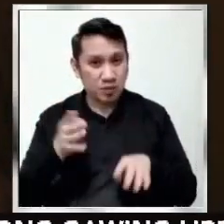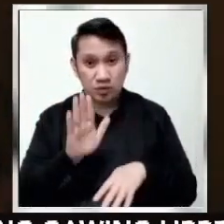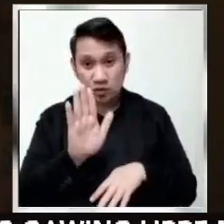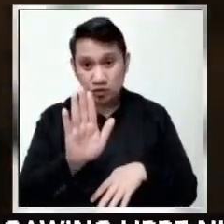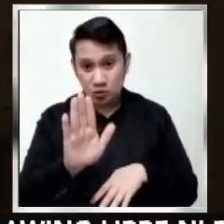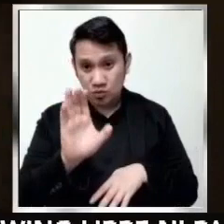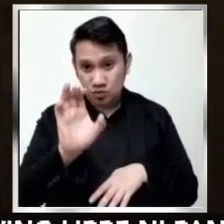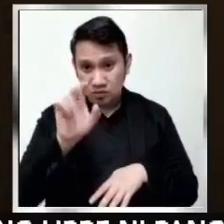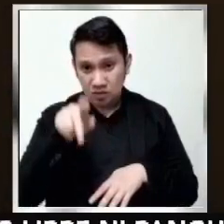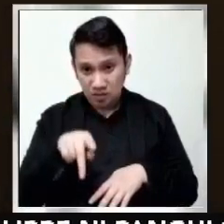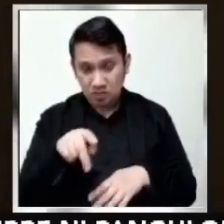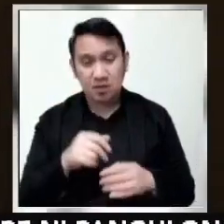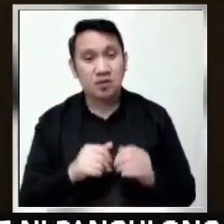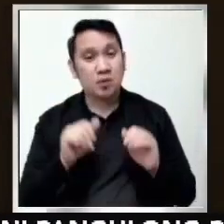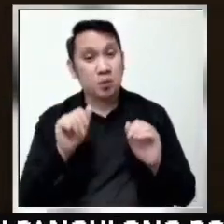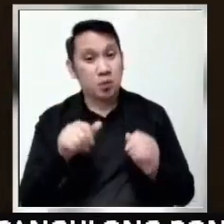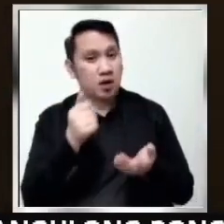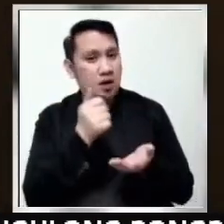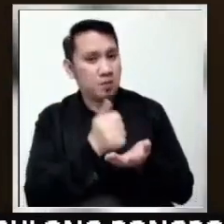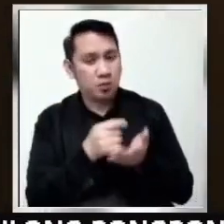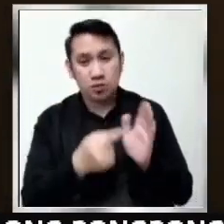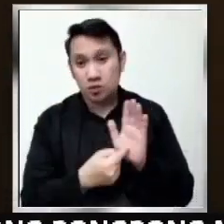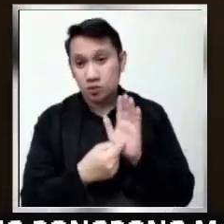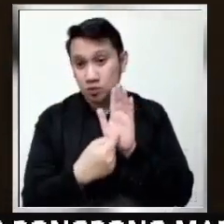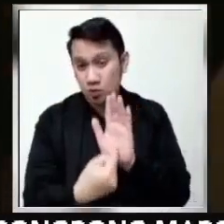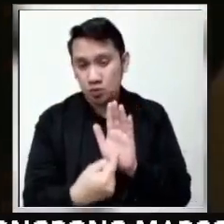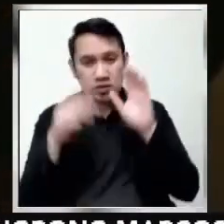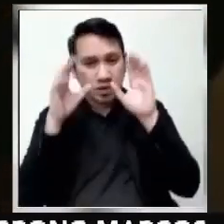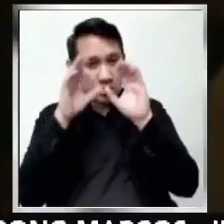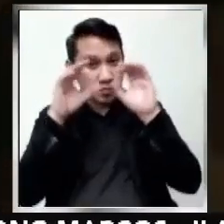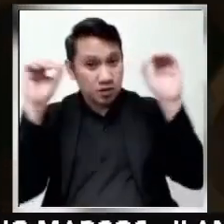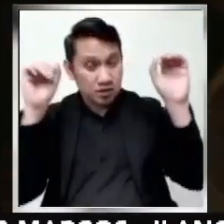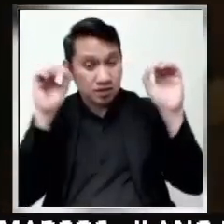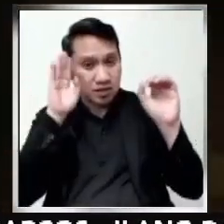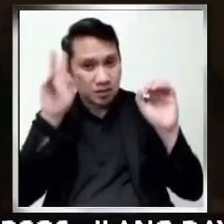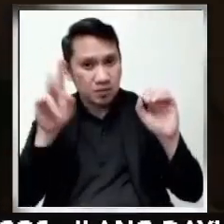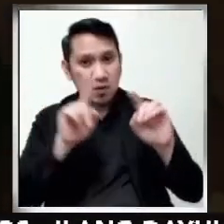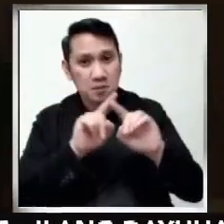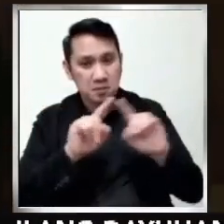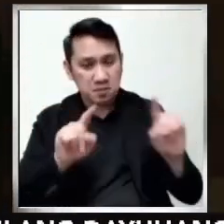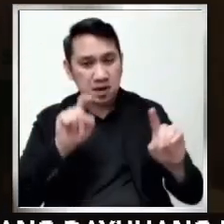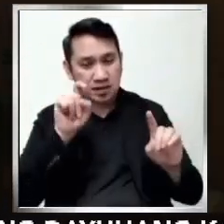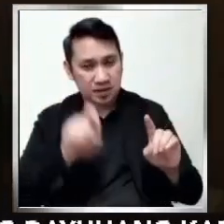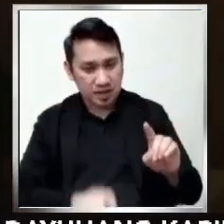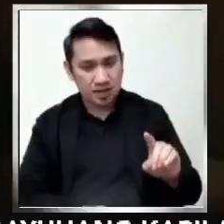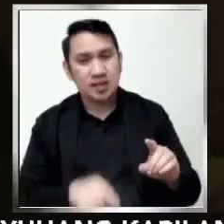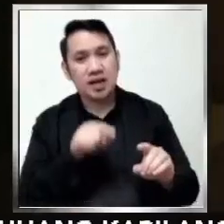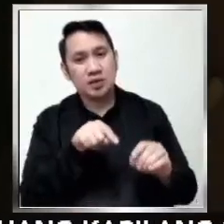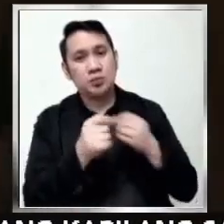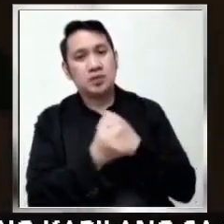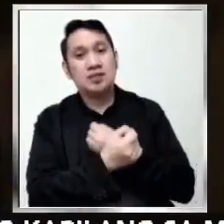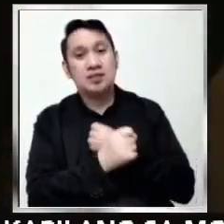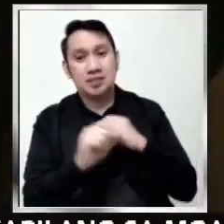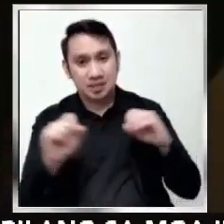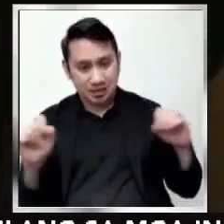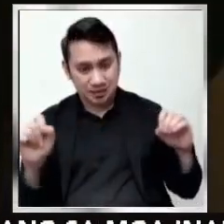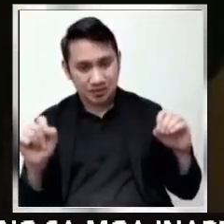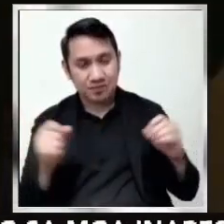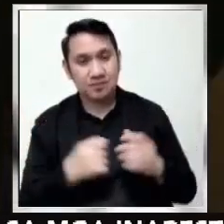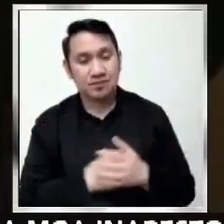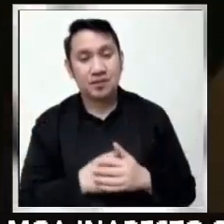na raw ito nang ipakita sa Pangulo, pero kailangan munang i-certify na cyberligtas ng Department of Information